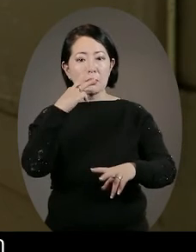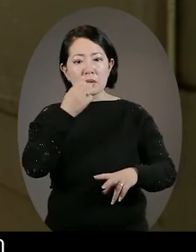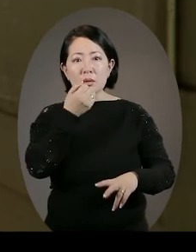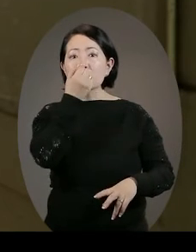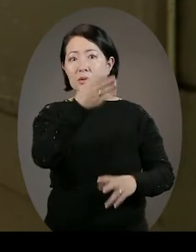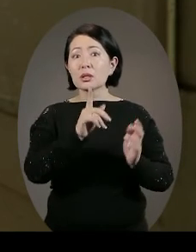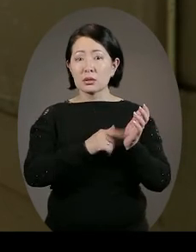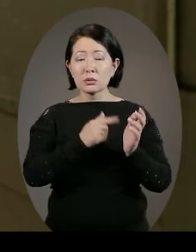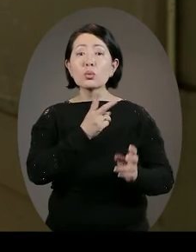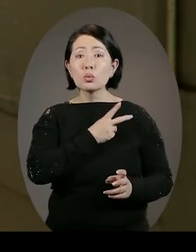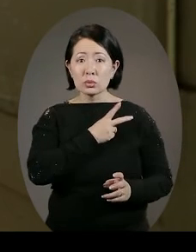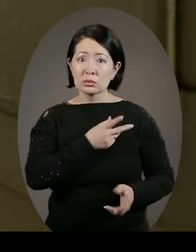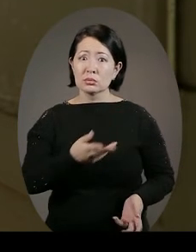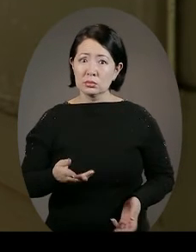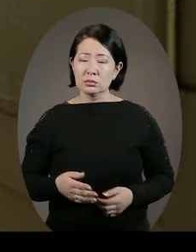үүрэгтэй.